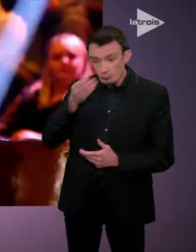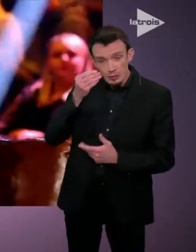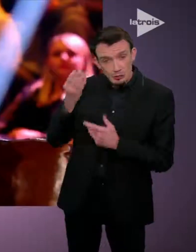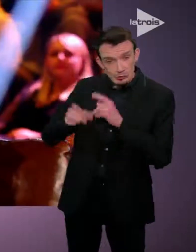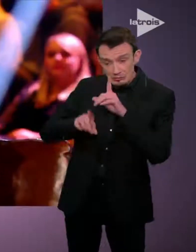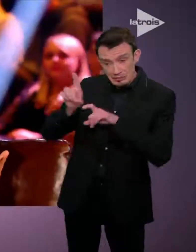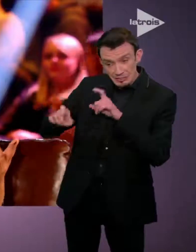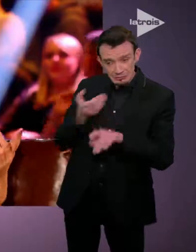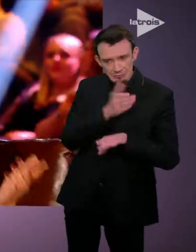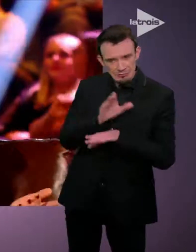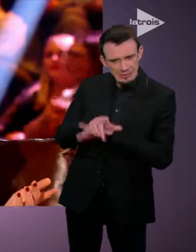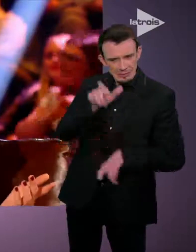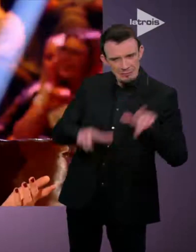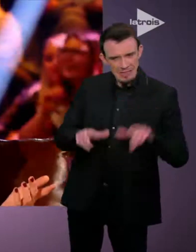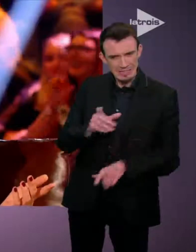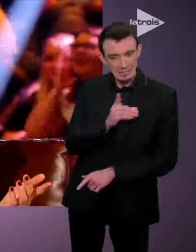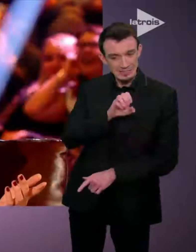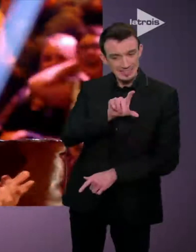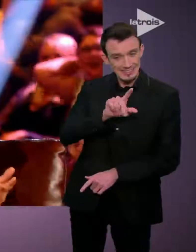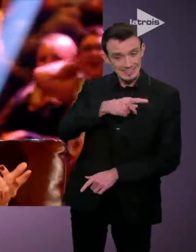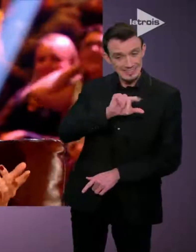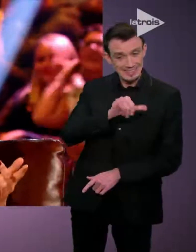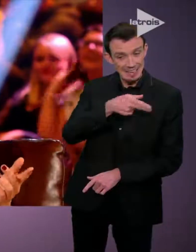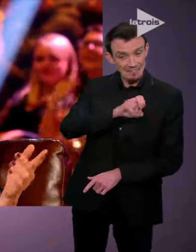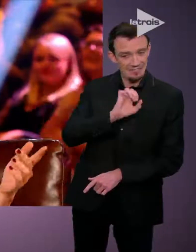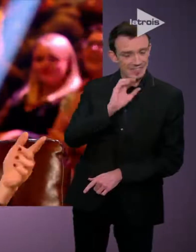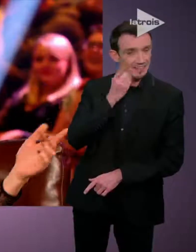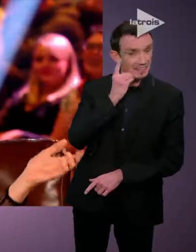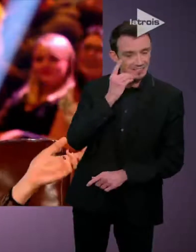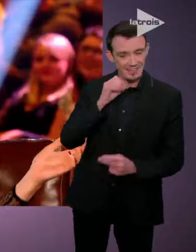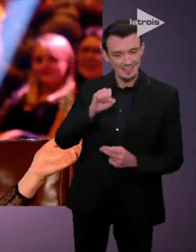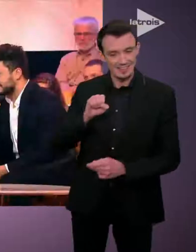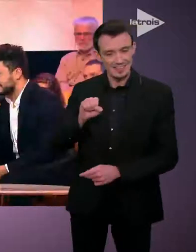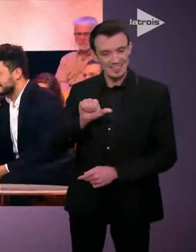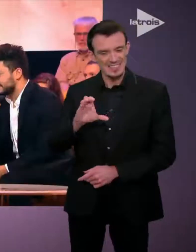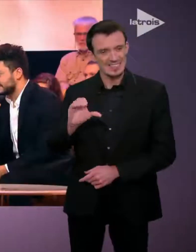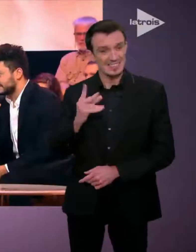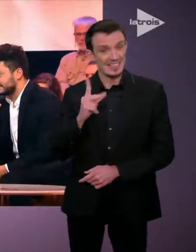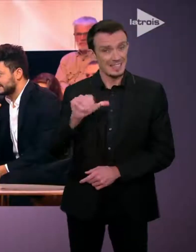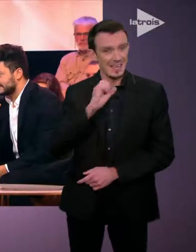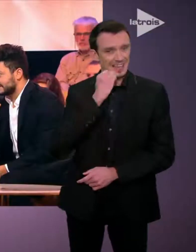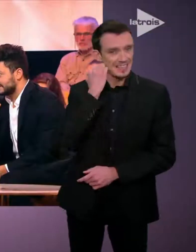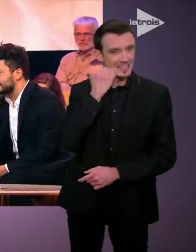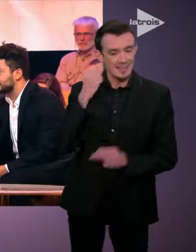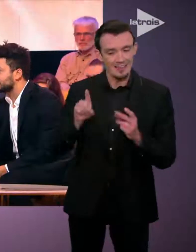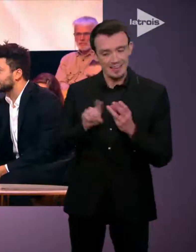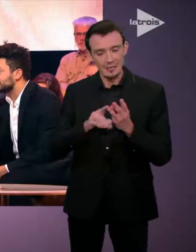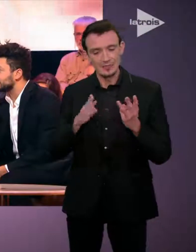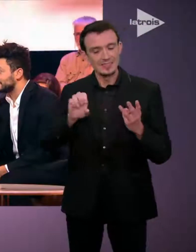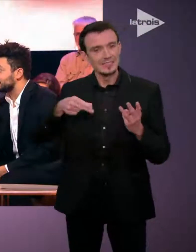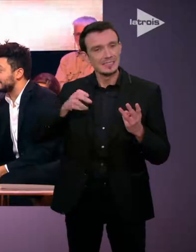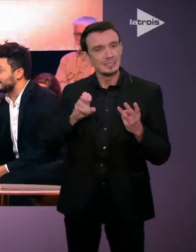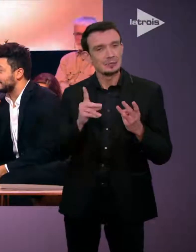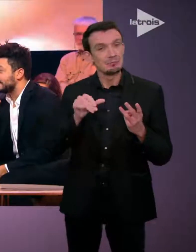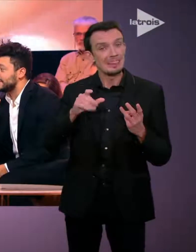présenter Delphine et Sacha. Sacha. Son fils Sacha qui a 15 ans. Et Bénédicte aussi qui assure la traduction pour nous.